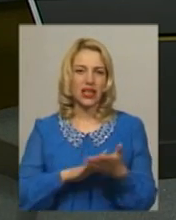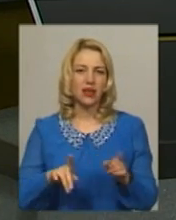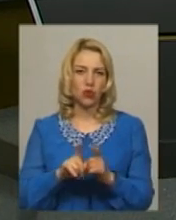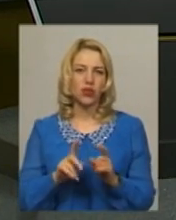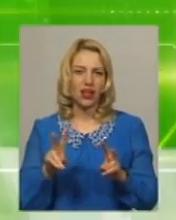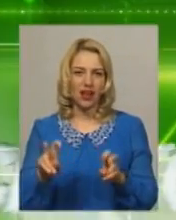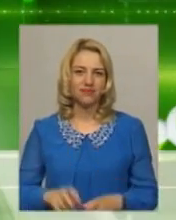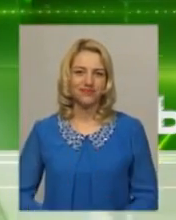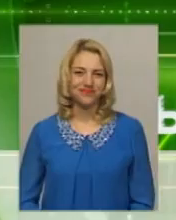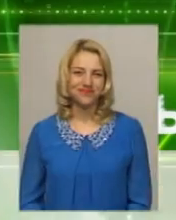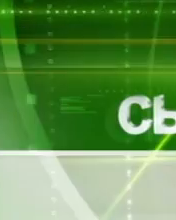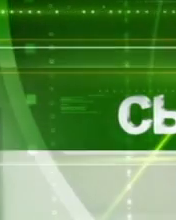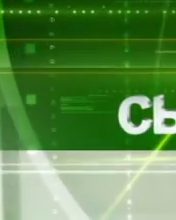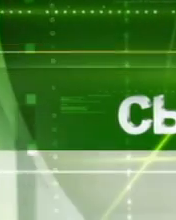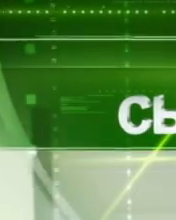таке.